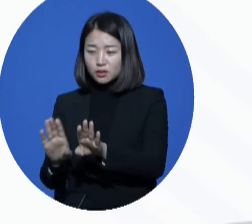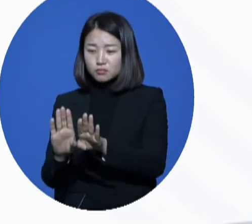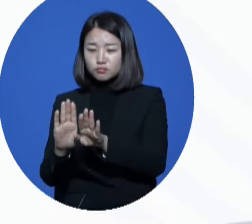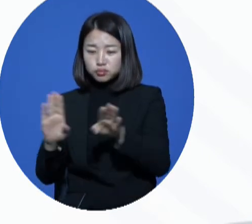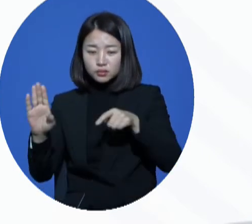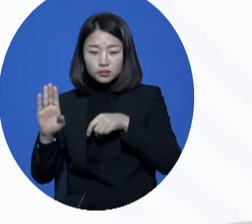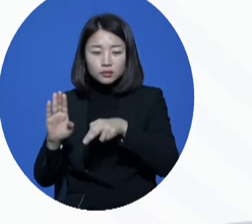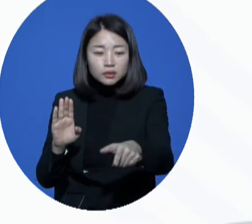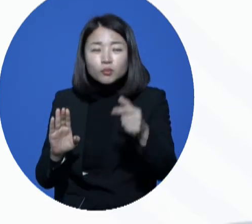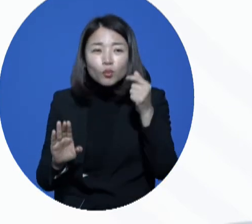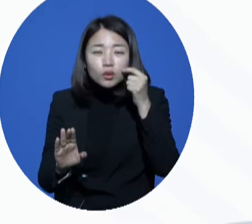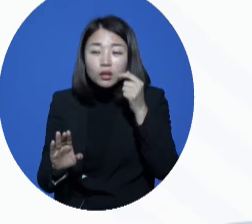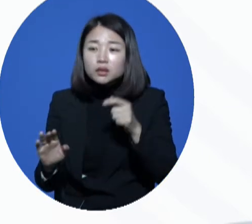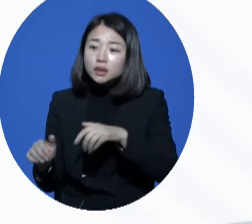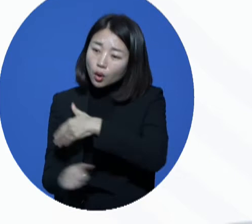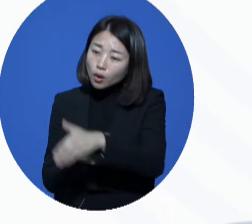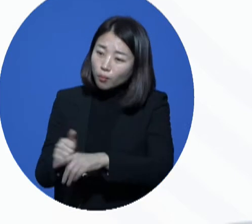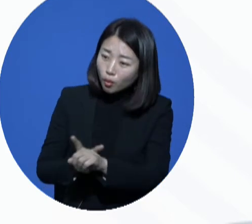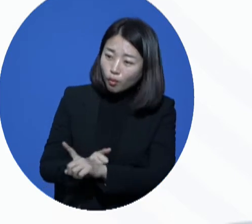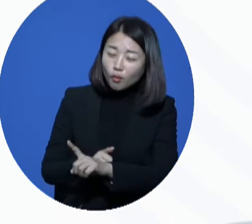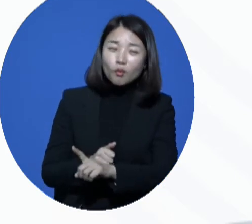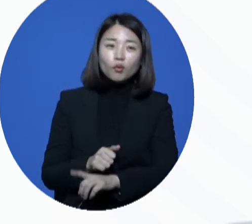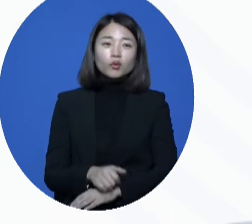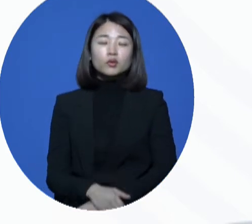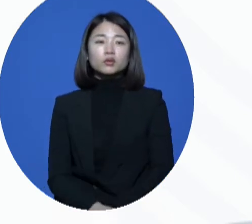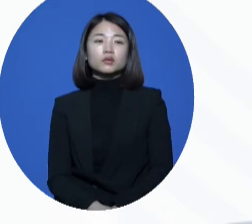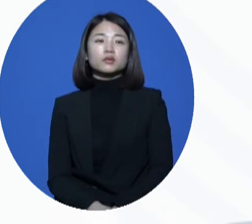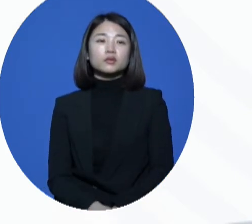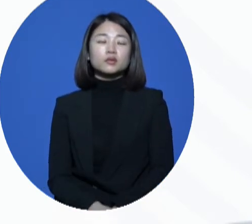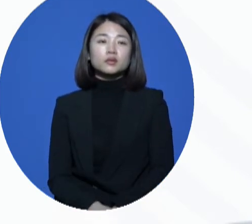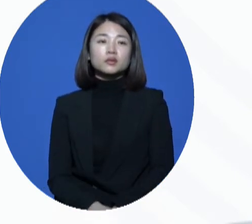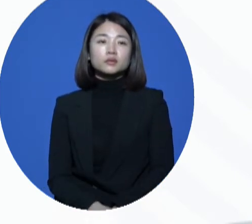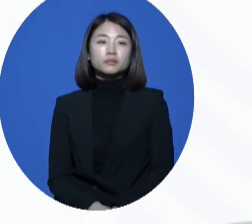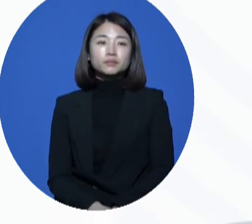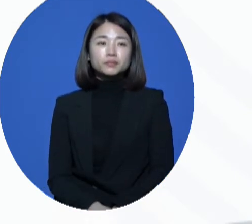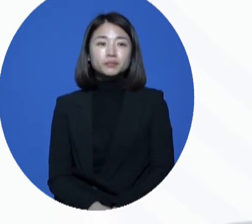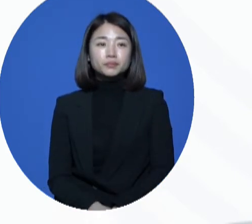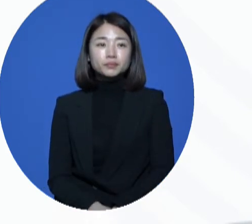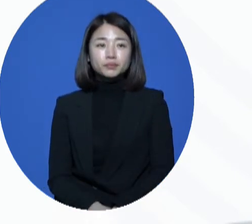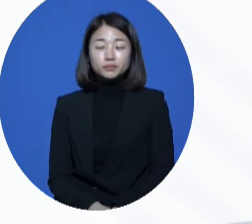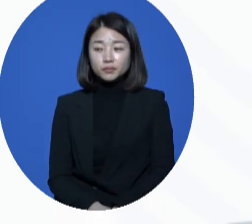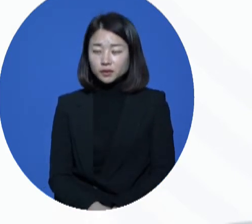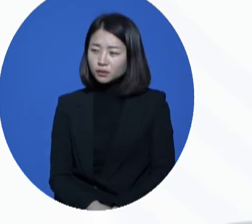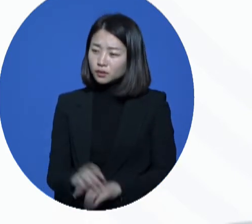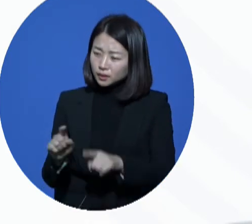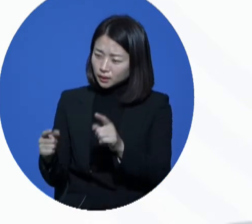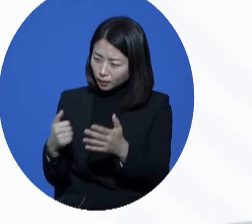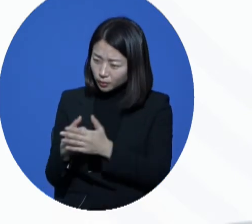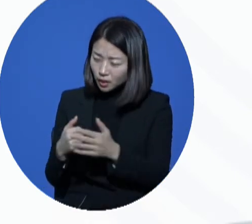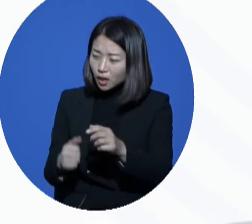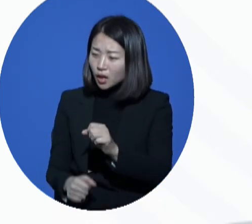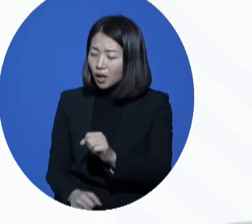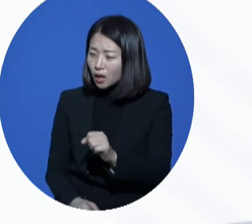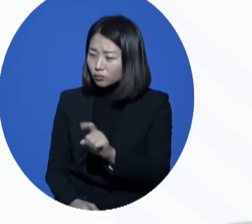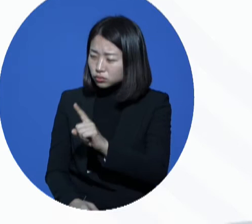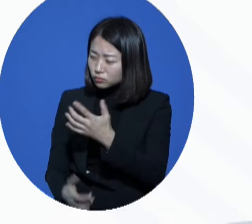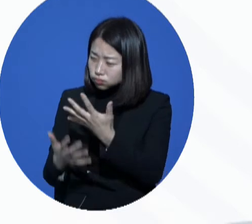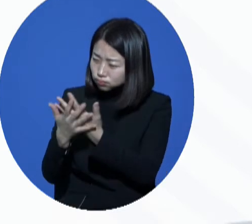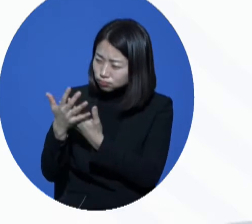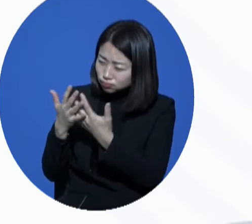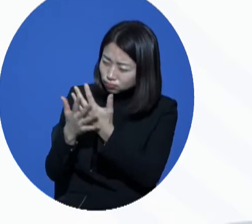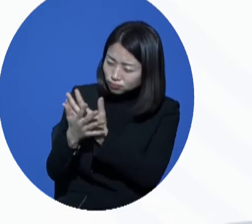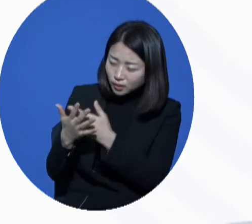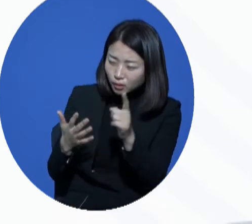해석하지 못하는 사회적 환경 속에서는 사건을 발견하기 어렵죠. 그래서 사망이나 심각한